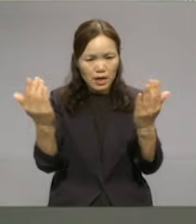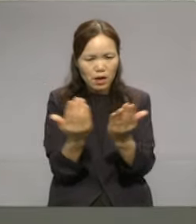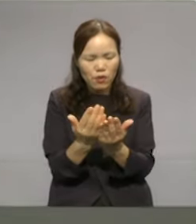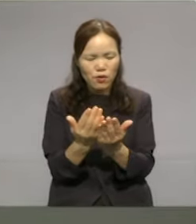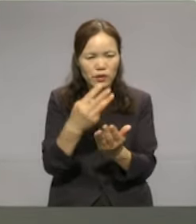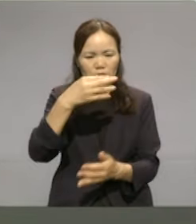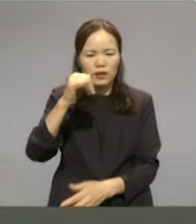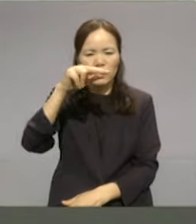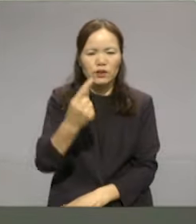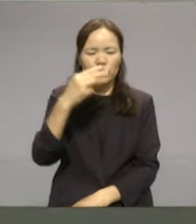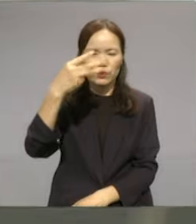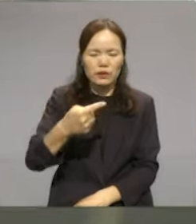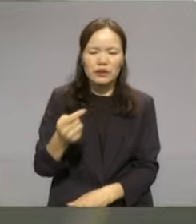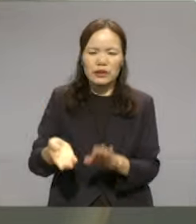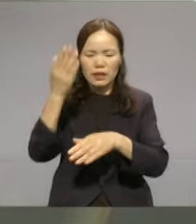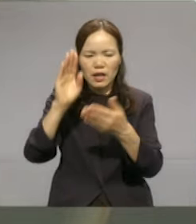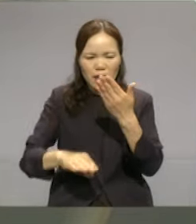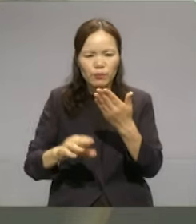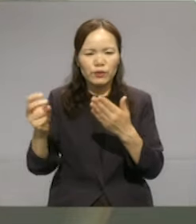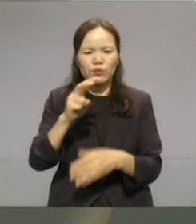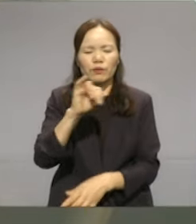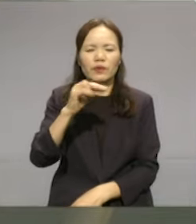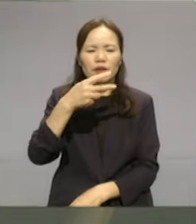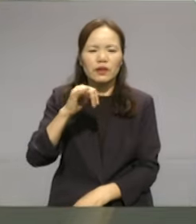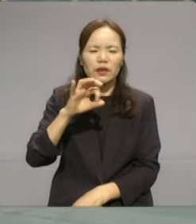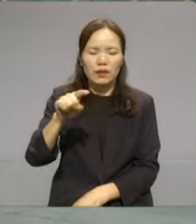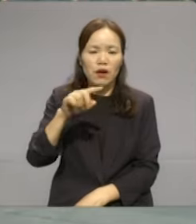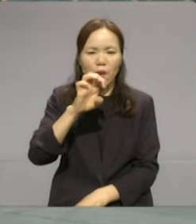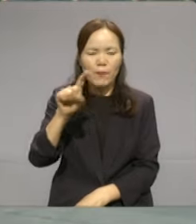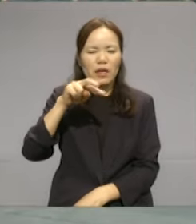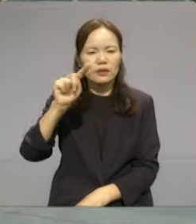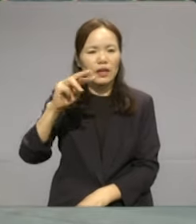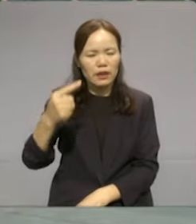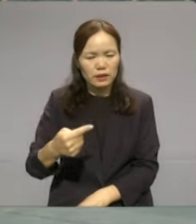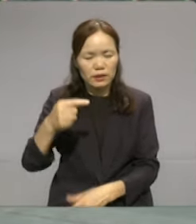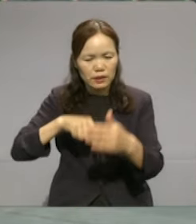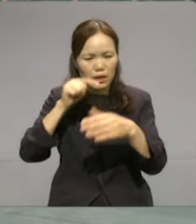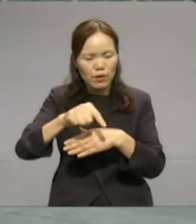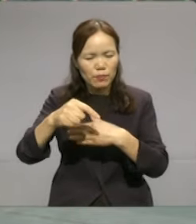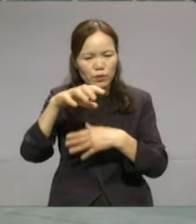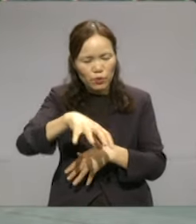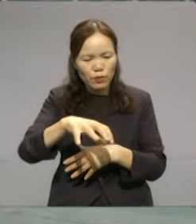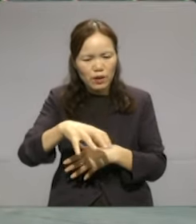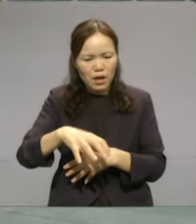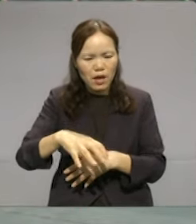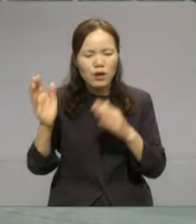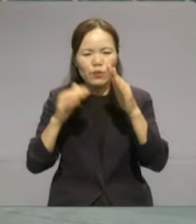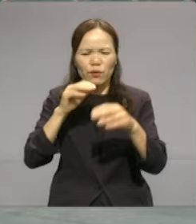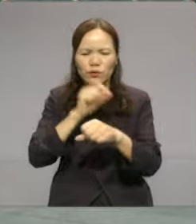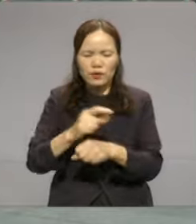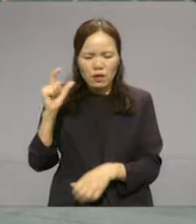리조트 상하부 디자인 조정과 미디어 파사드 연출 구체화, 내 외부 공간의 공공성 강화 등을 조건으로